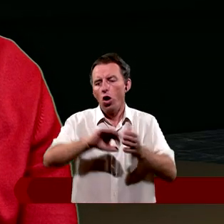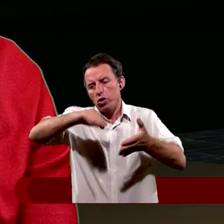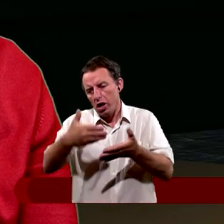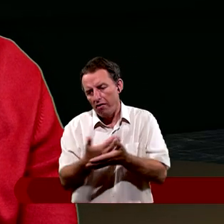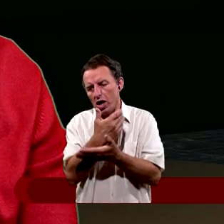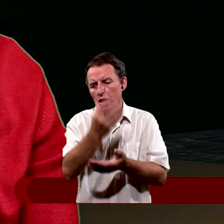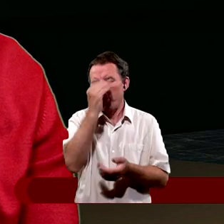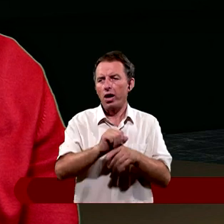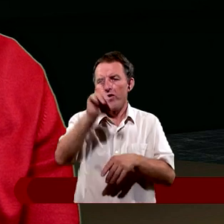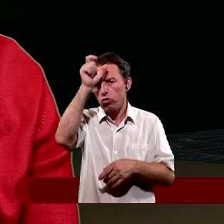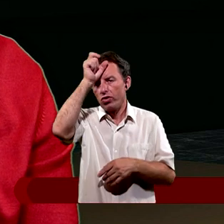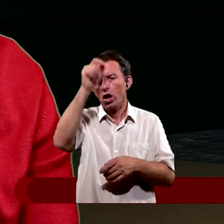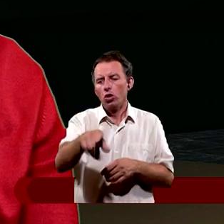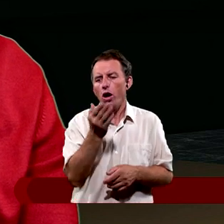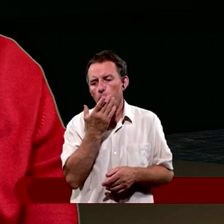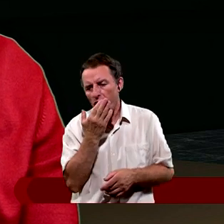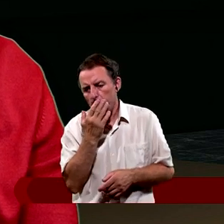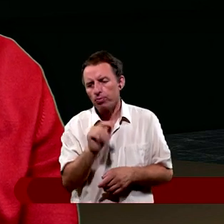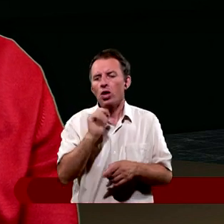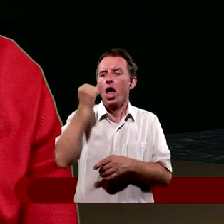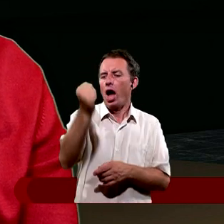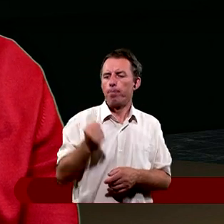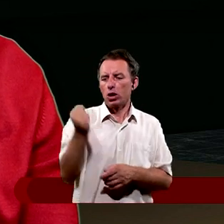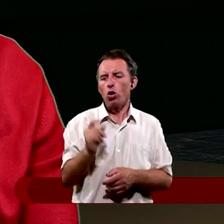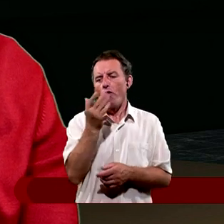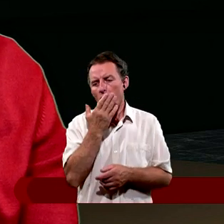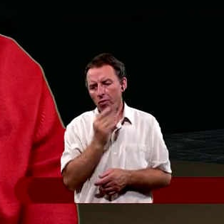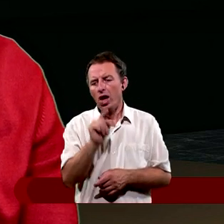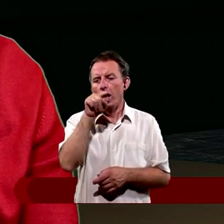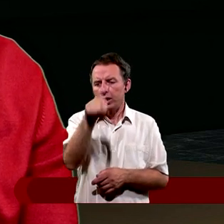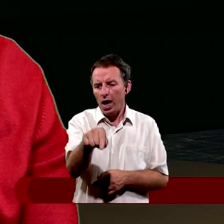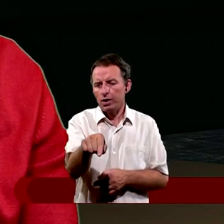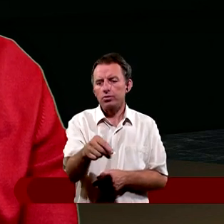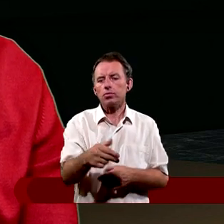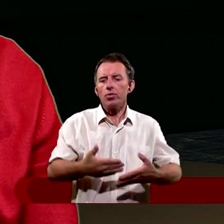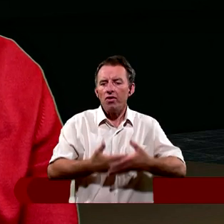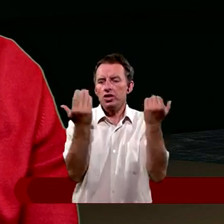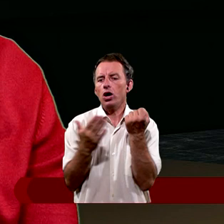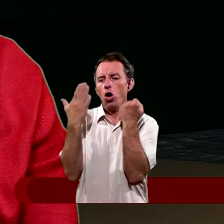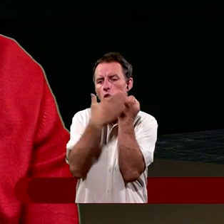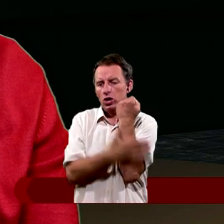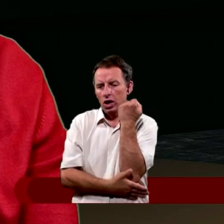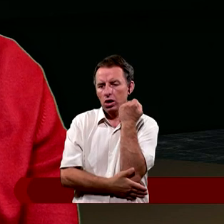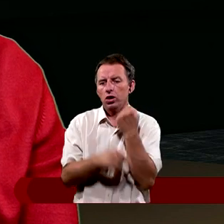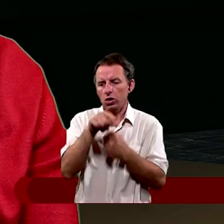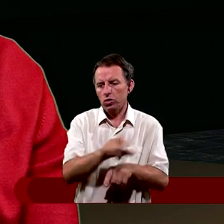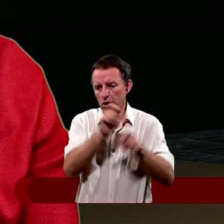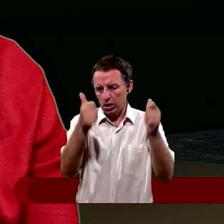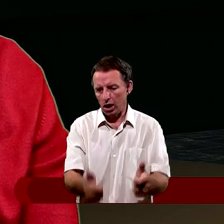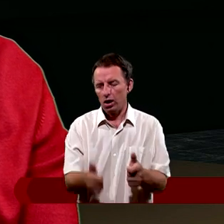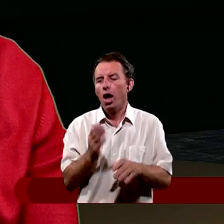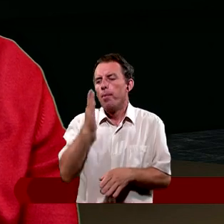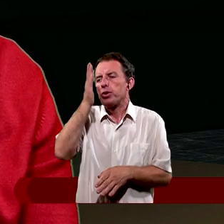ten obraz człowieku. Ale też widzimy to, co tutaj apostołowie mówią, że to nie jest ostateczne, co się stanie.